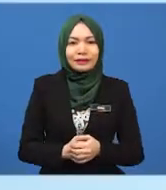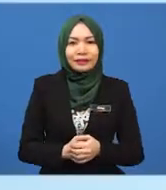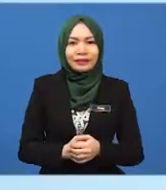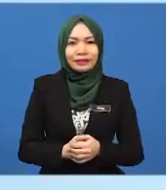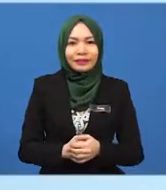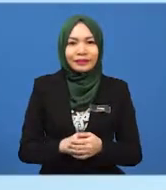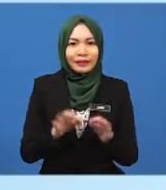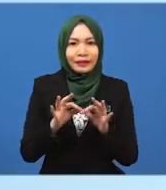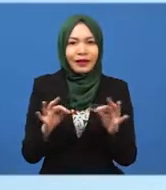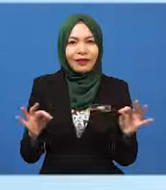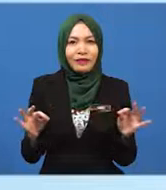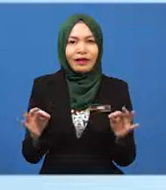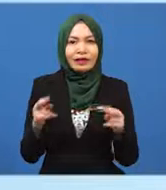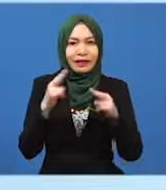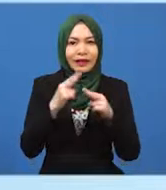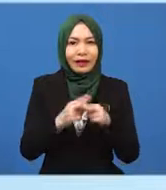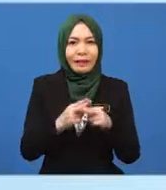Frasa nama ialah